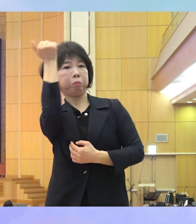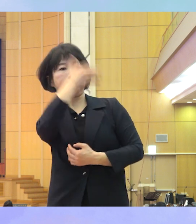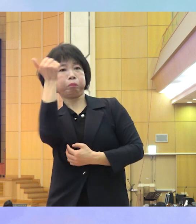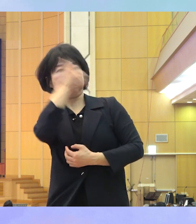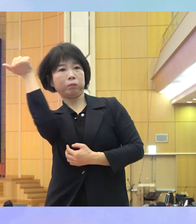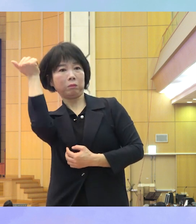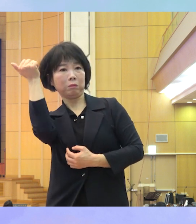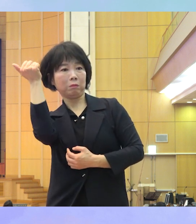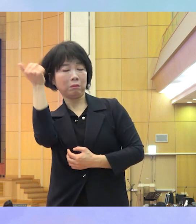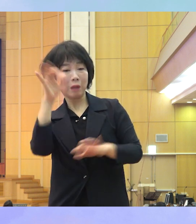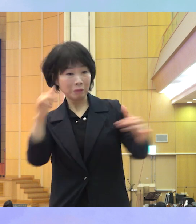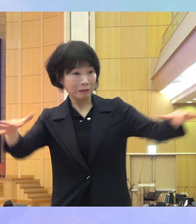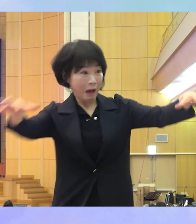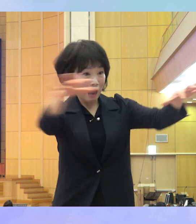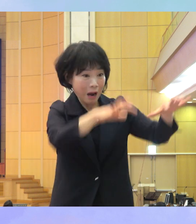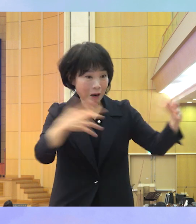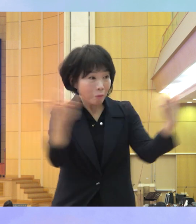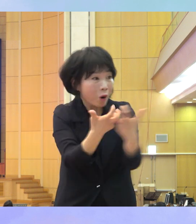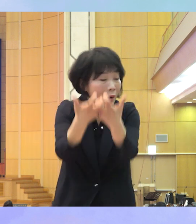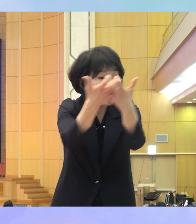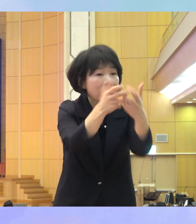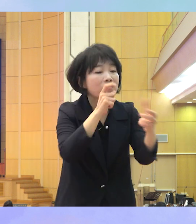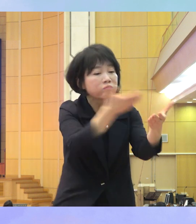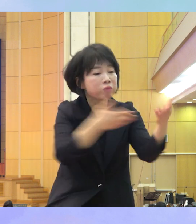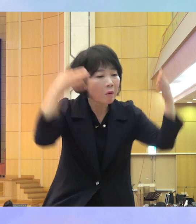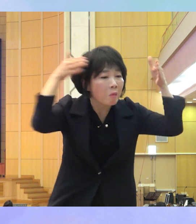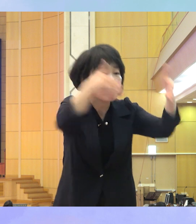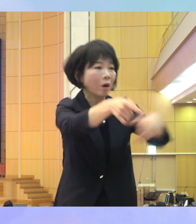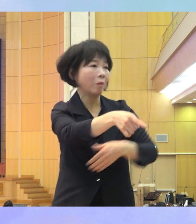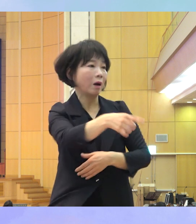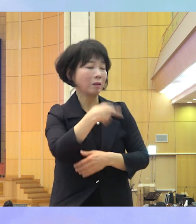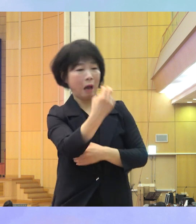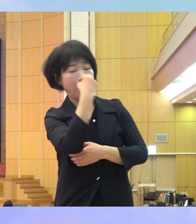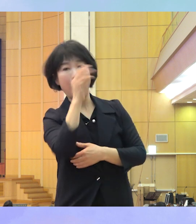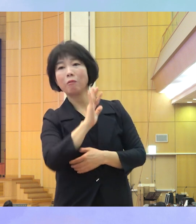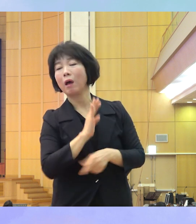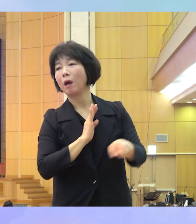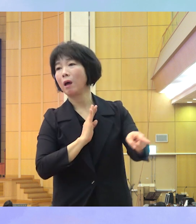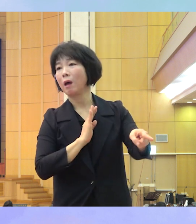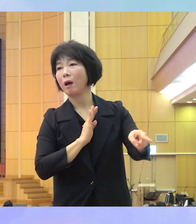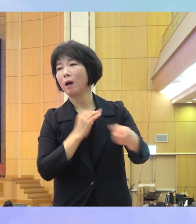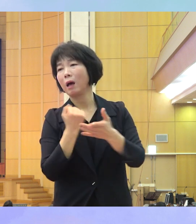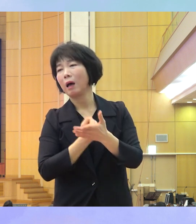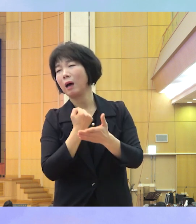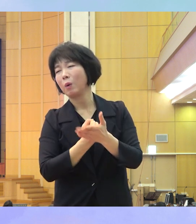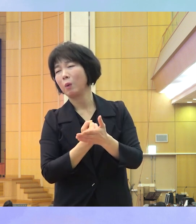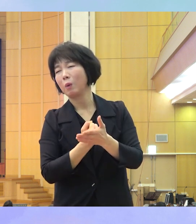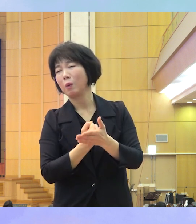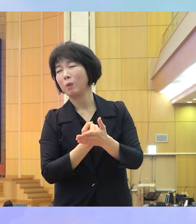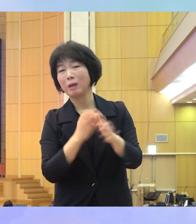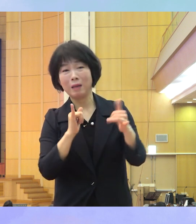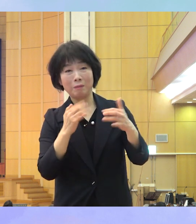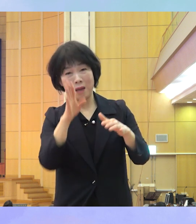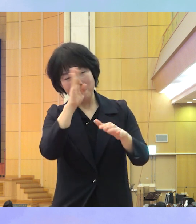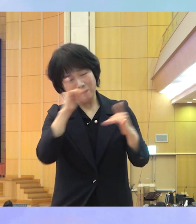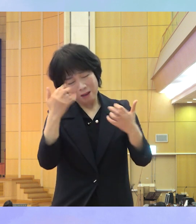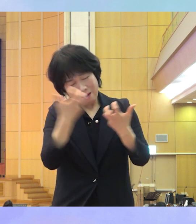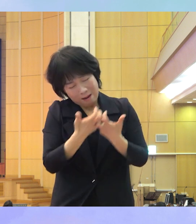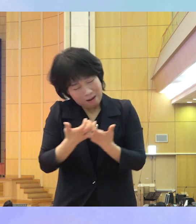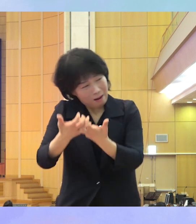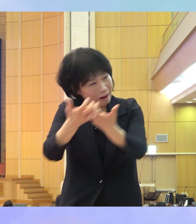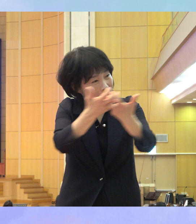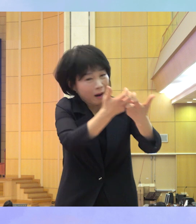바라봐. 주님은 안 바라봐. 그러니 어떻게 되겠습니까? 그런데 그 중에 한 사람, 그 많고 많은 사람 중에